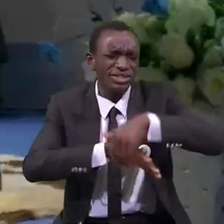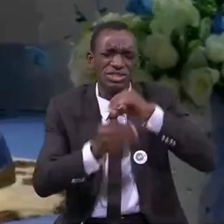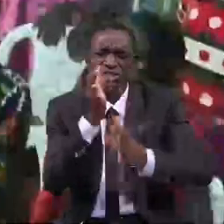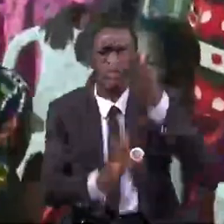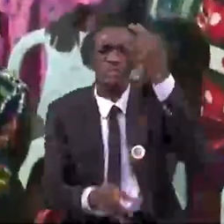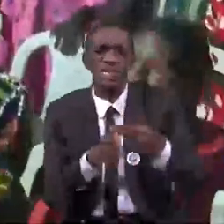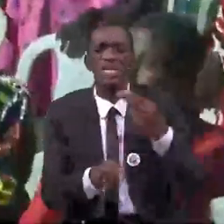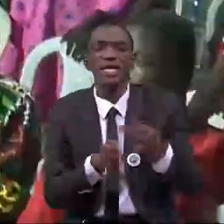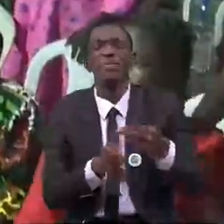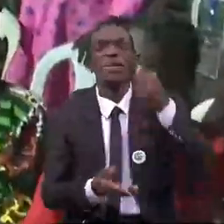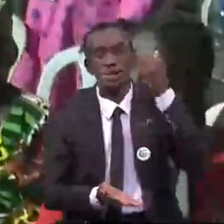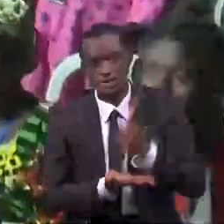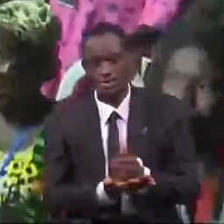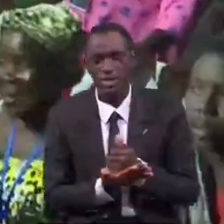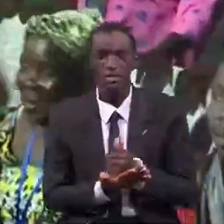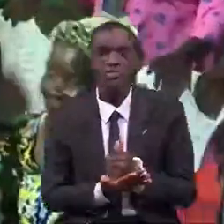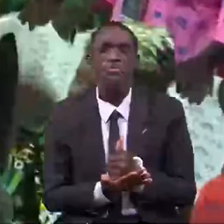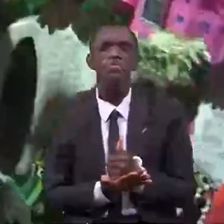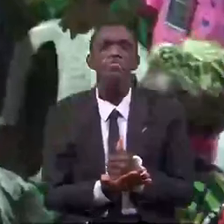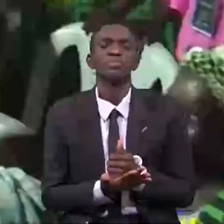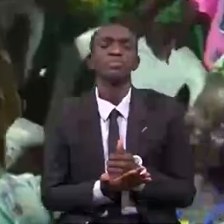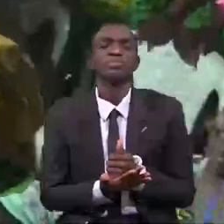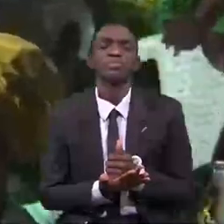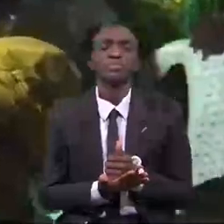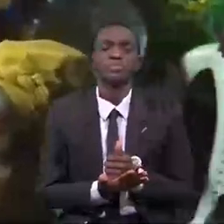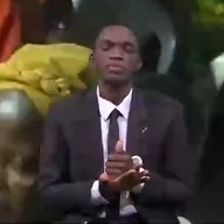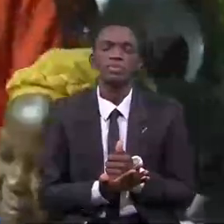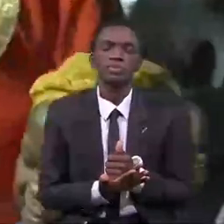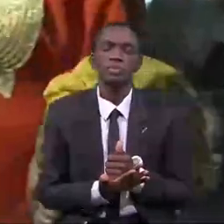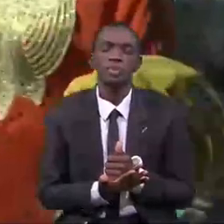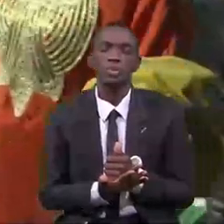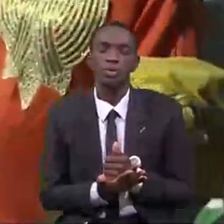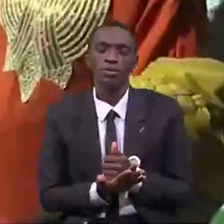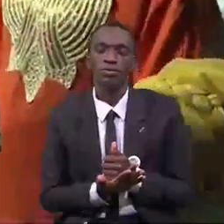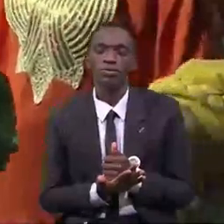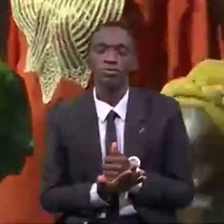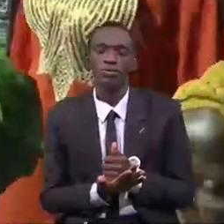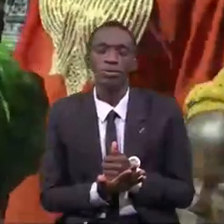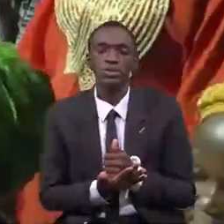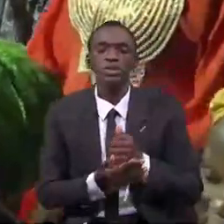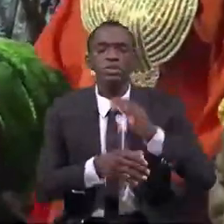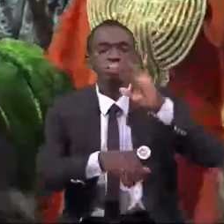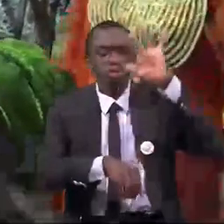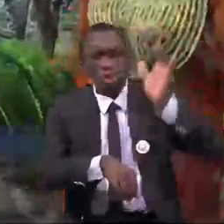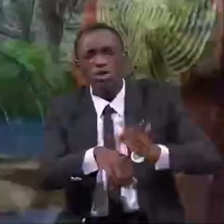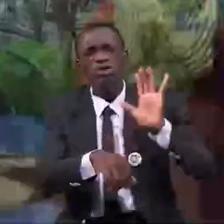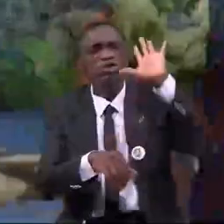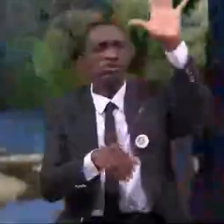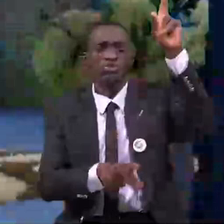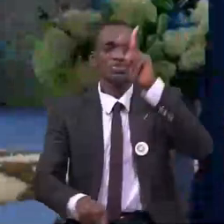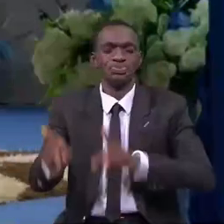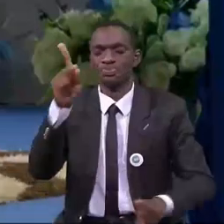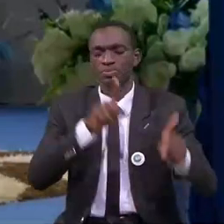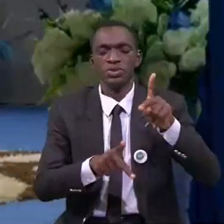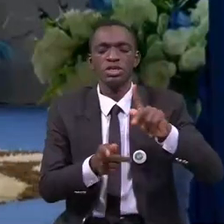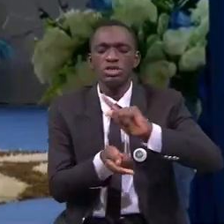que ton amour coule vers tout le monde au nom de jésus-chist touche ton